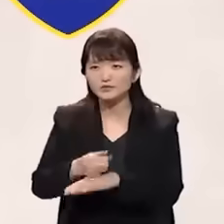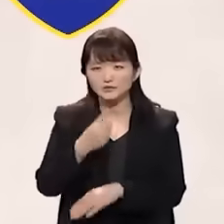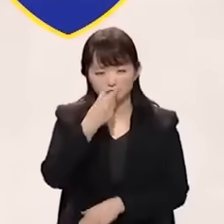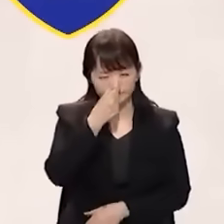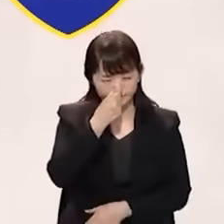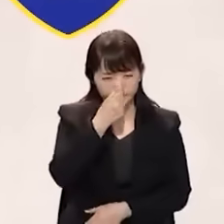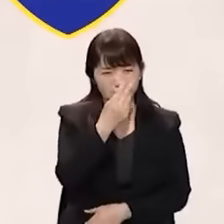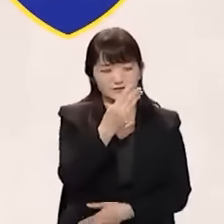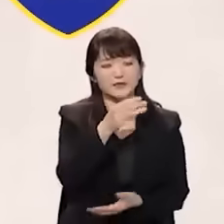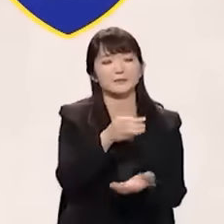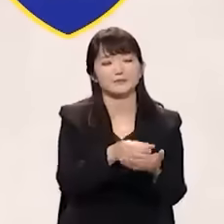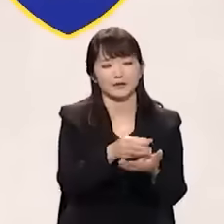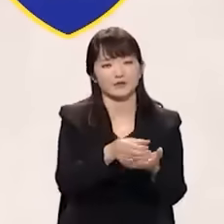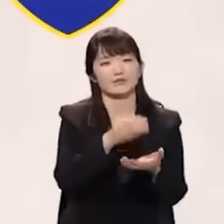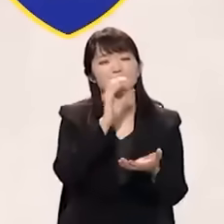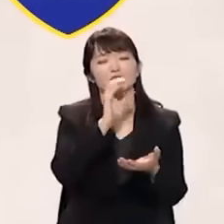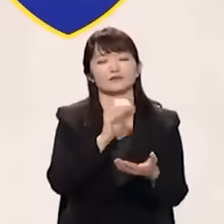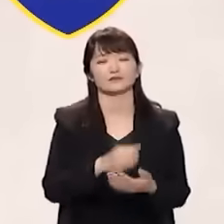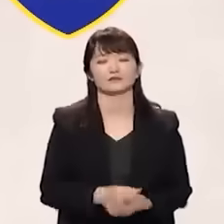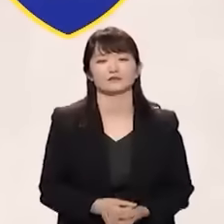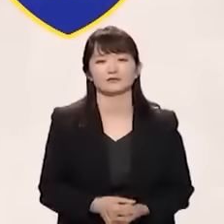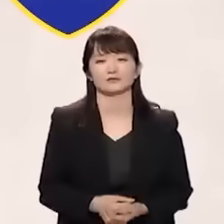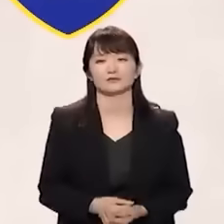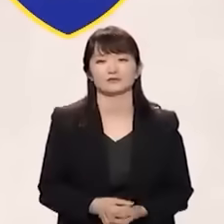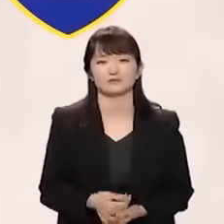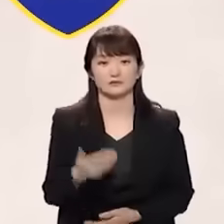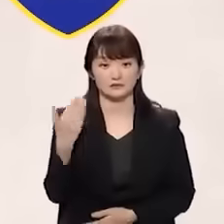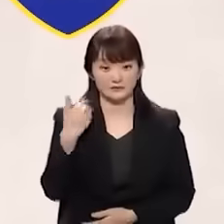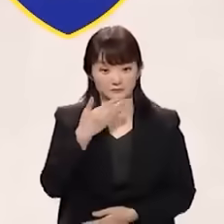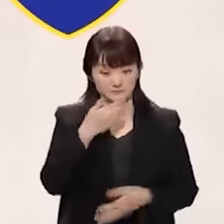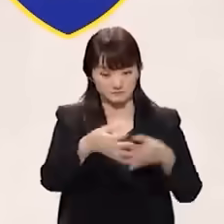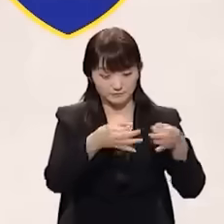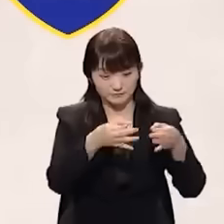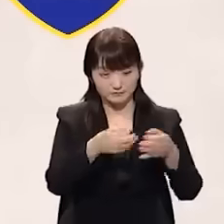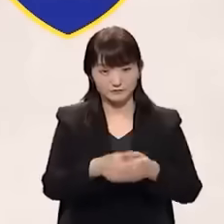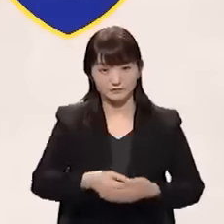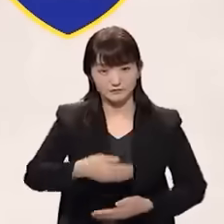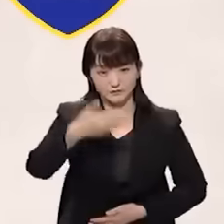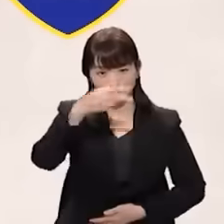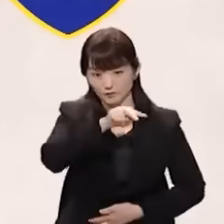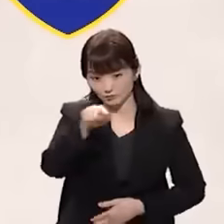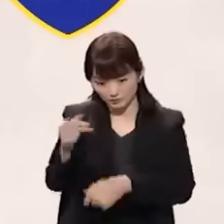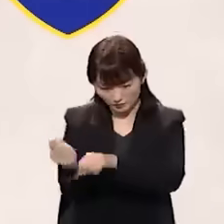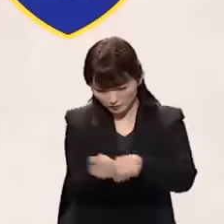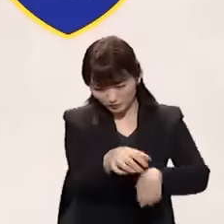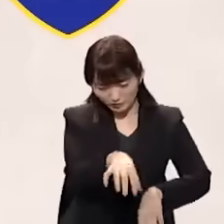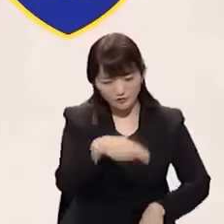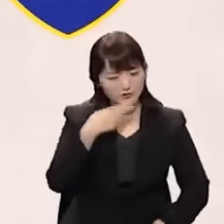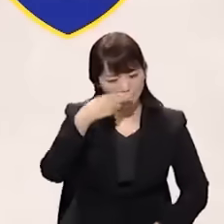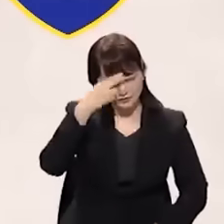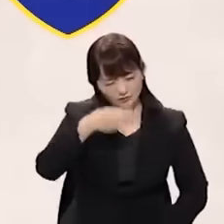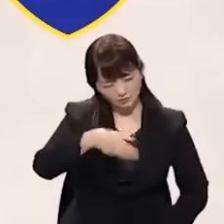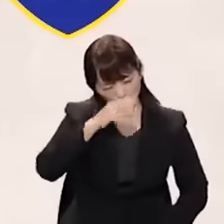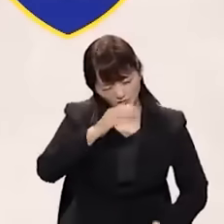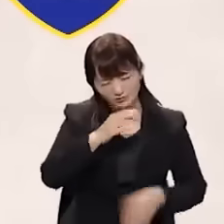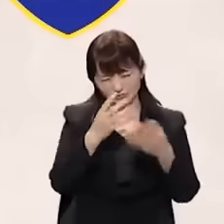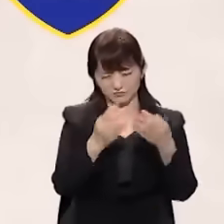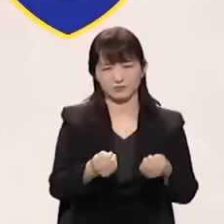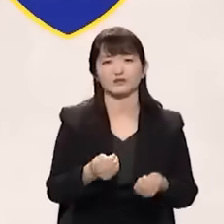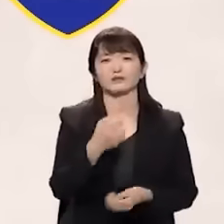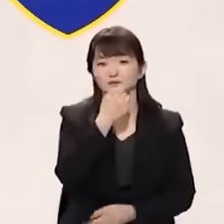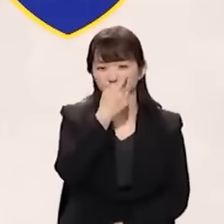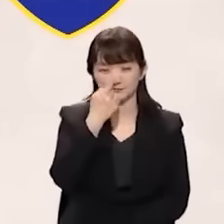이상 마셨고요 이전에 식당이라는 스크린 골프장에서도 상당량의 수술를 마셨던 걸로 지금 확이 되는